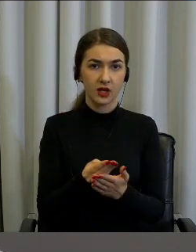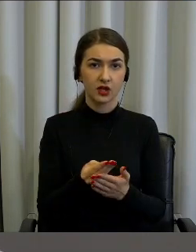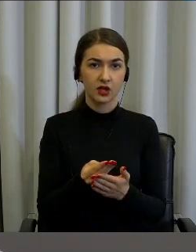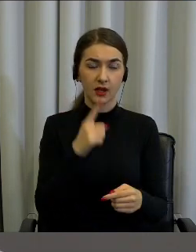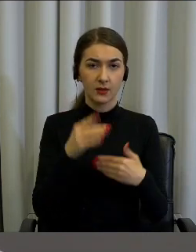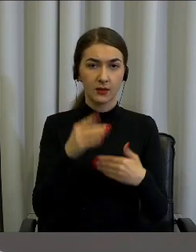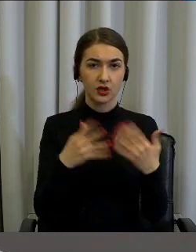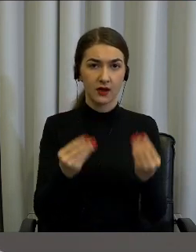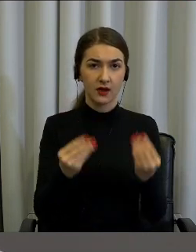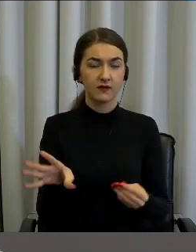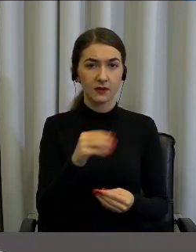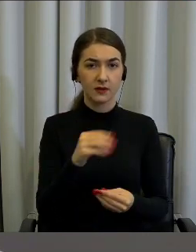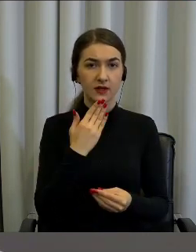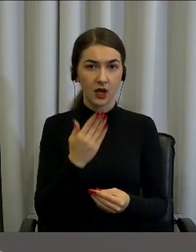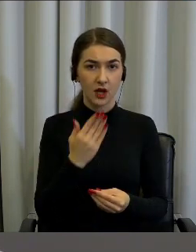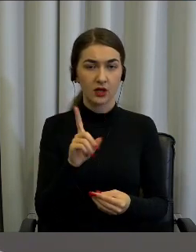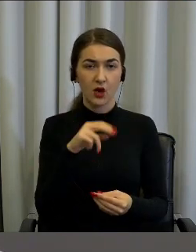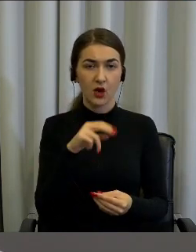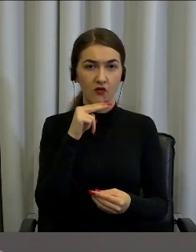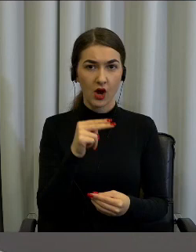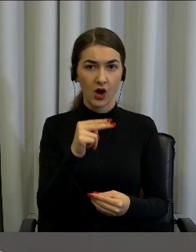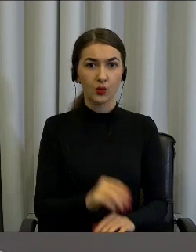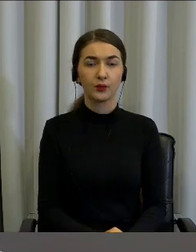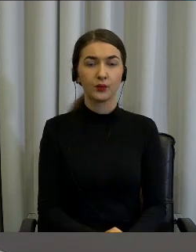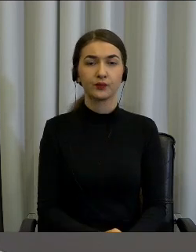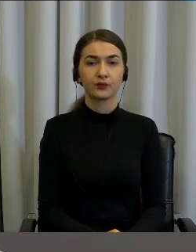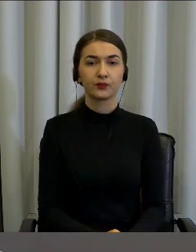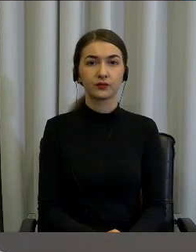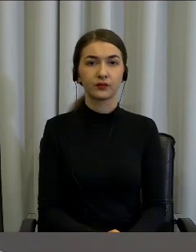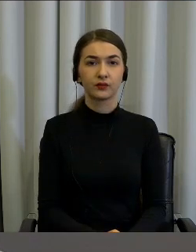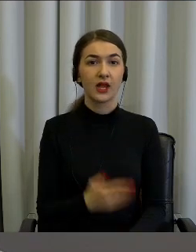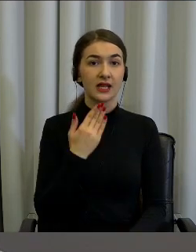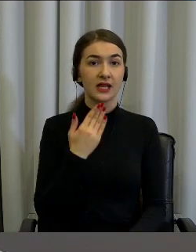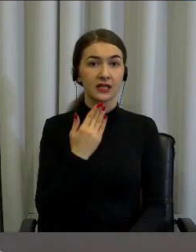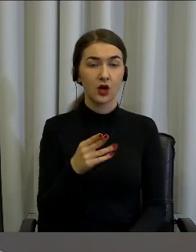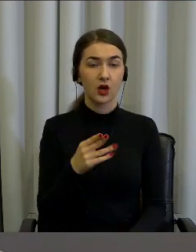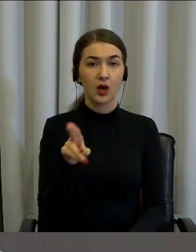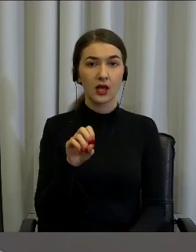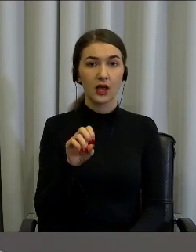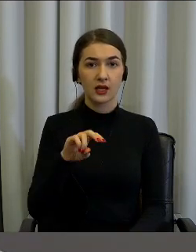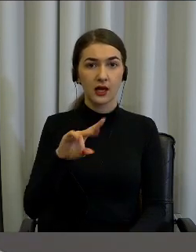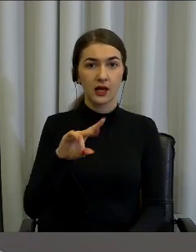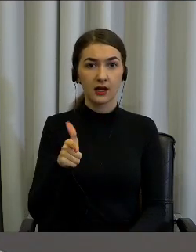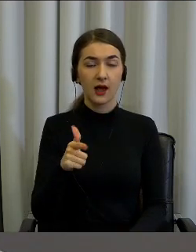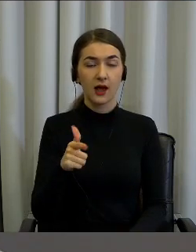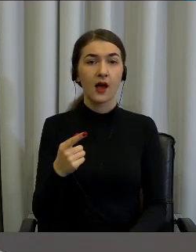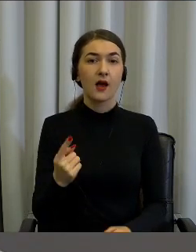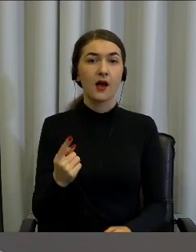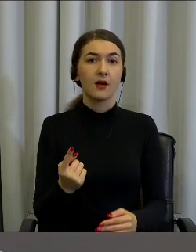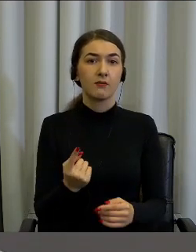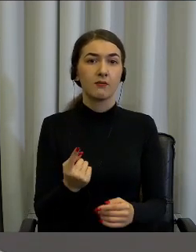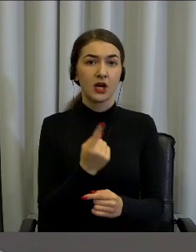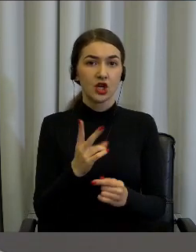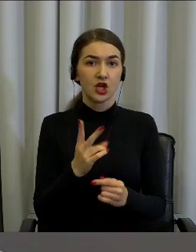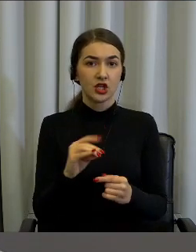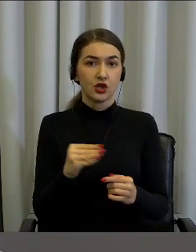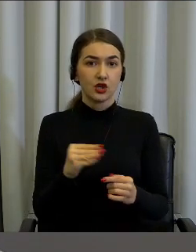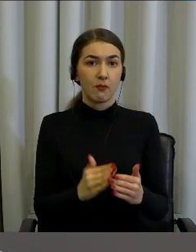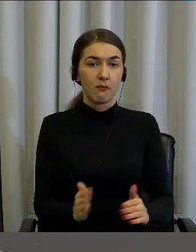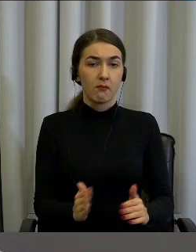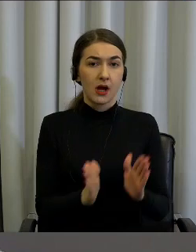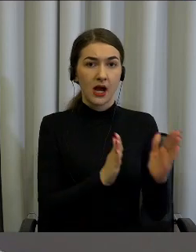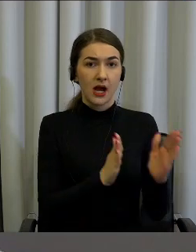всім дякуємо за увагу Дякуємо Даніель а перш ніж ніж ми перейдемо